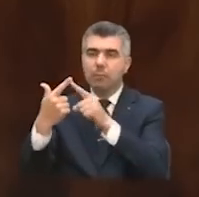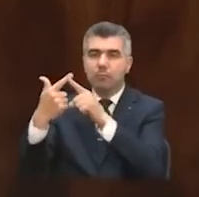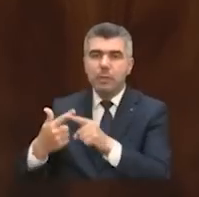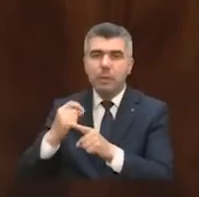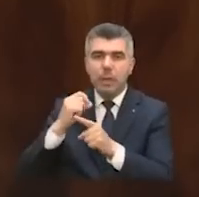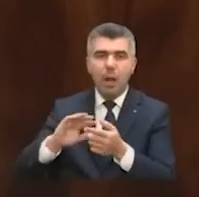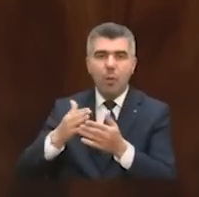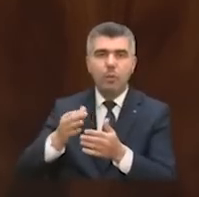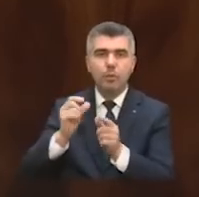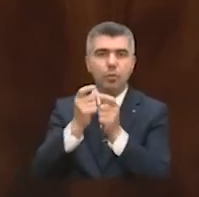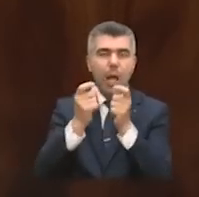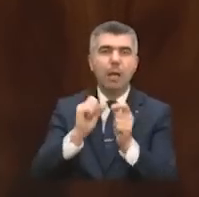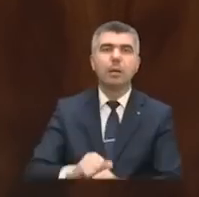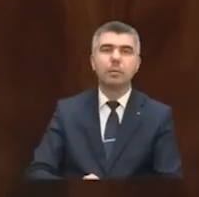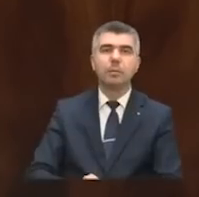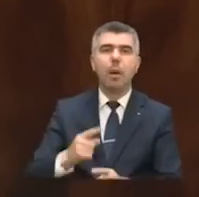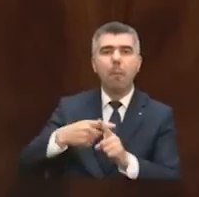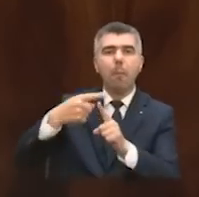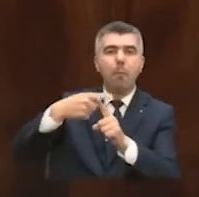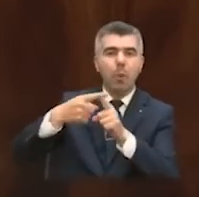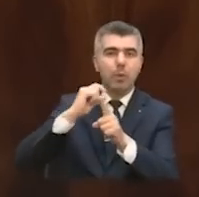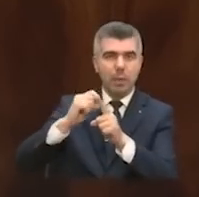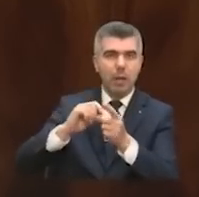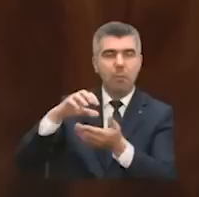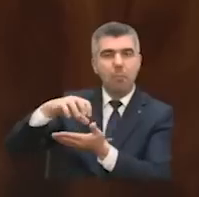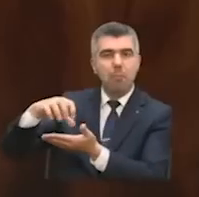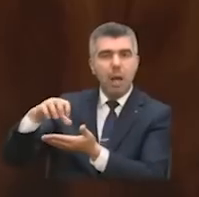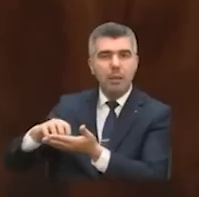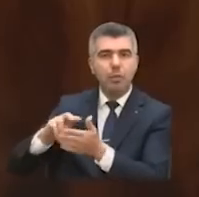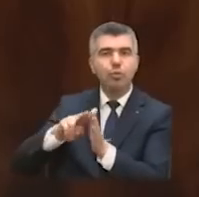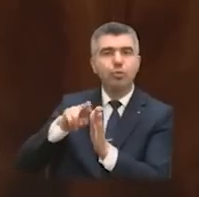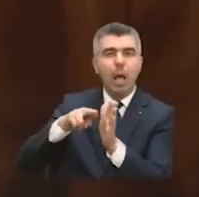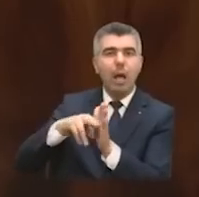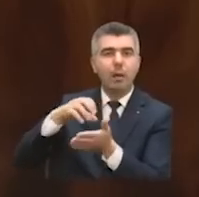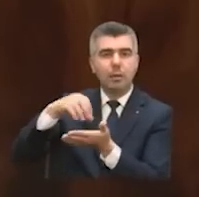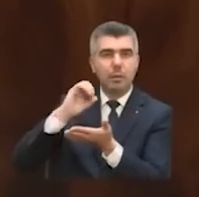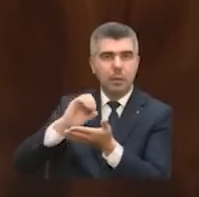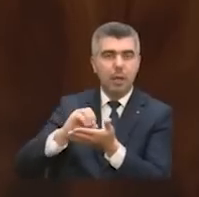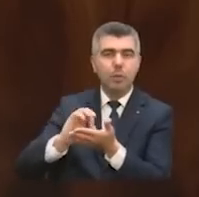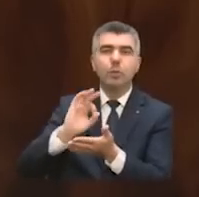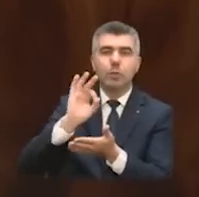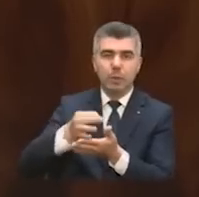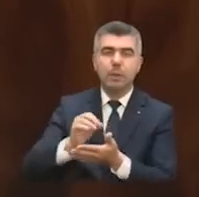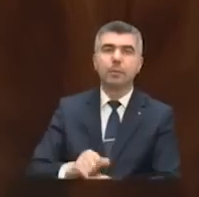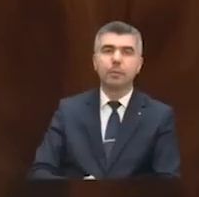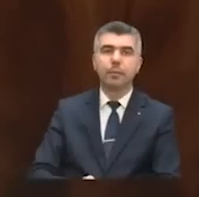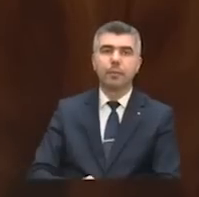والاستثمار يعني وزيد يعني في كل منطقه في كل جهه غادي يكون امكانيات انه